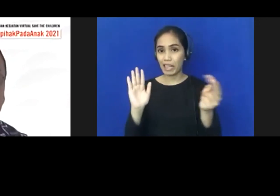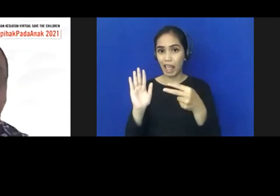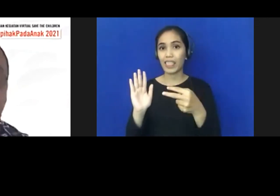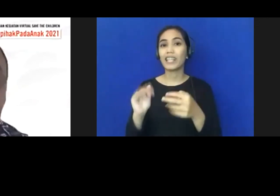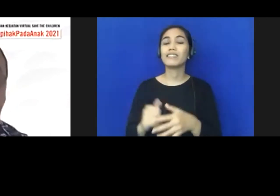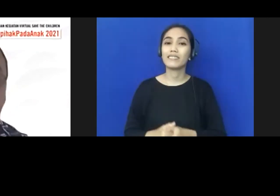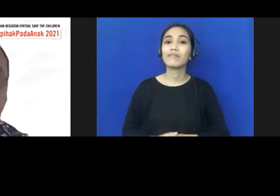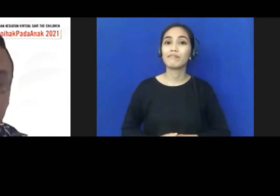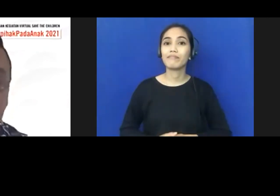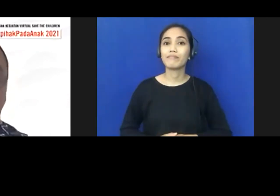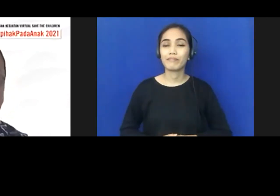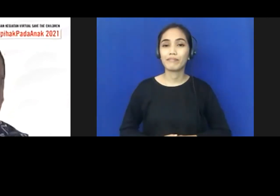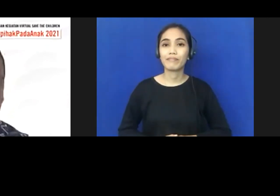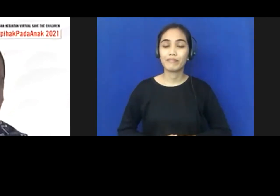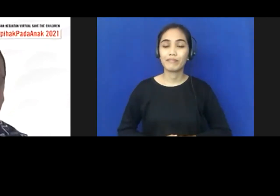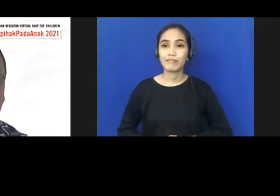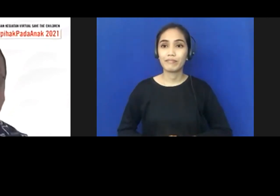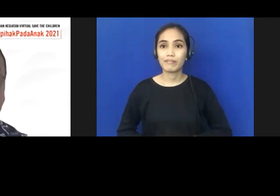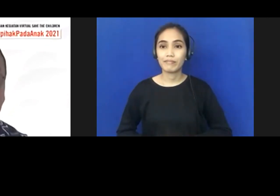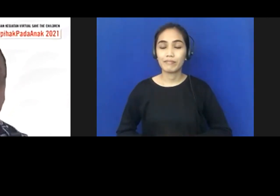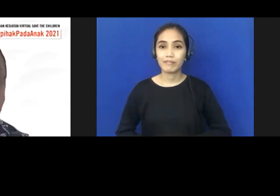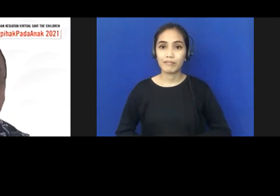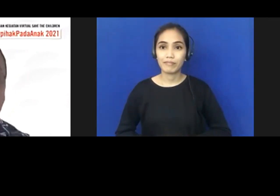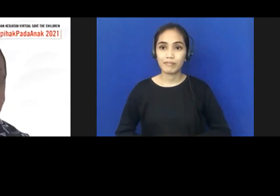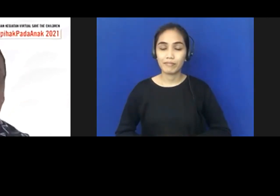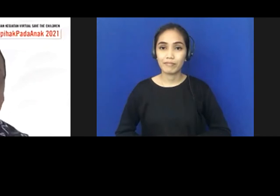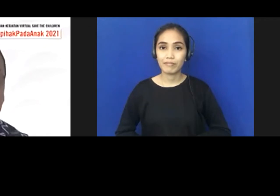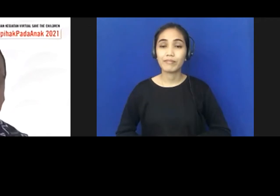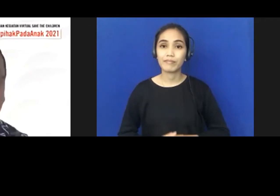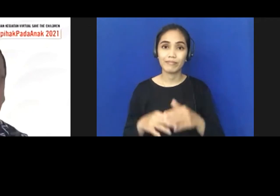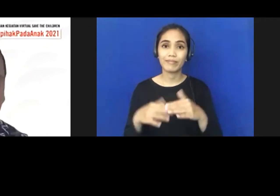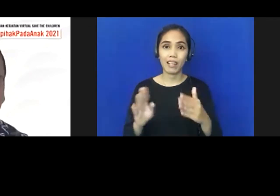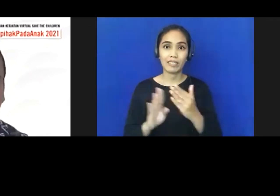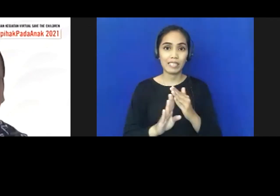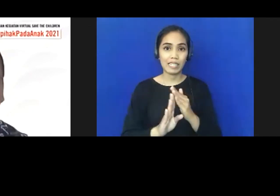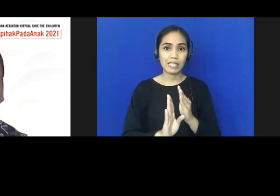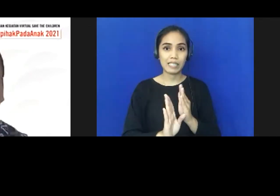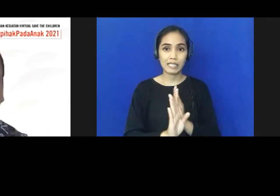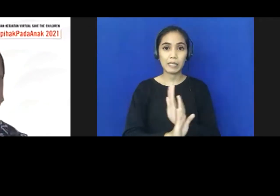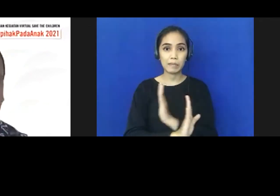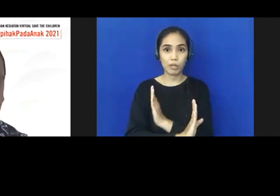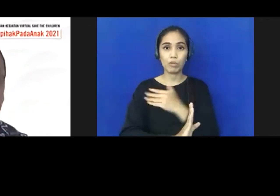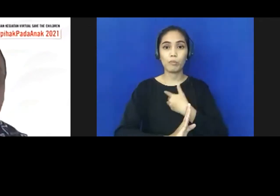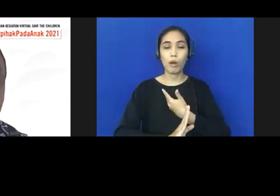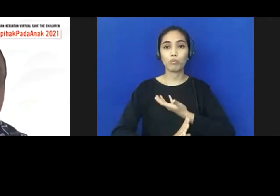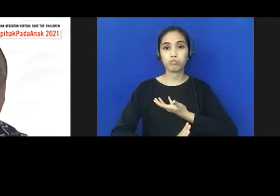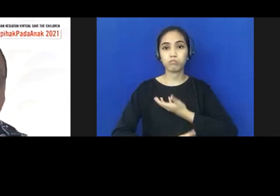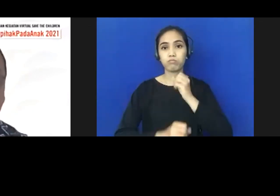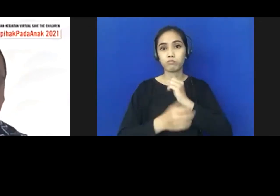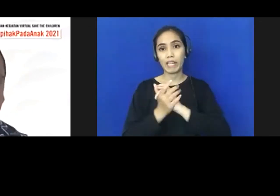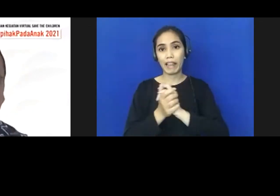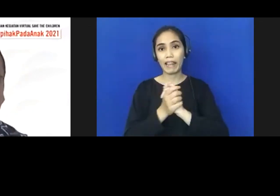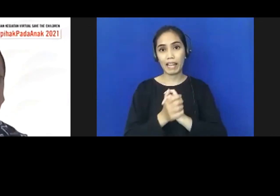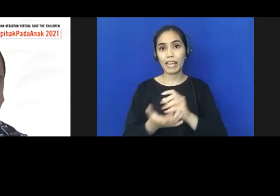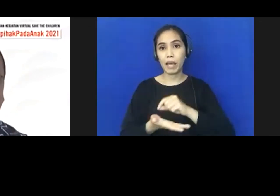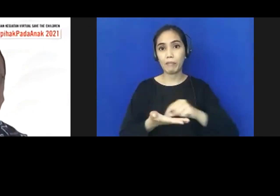jelas terkait sesi yang akan datang. Baik, sebelumnya saya perkenalkan, nama saya Bram, saya